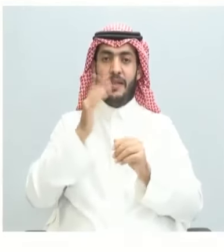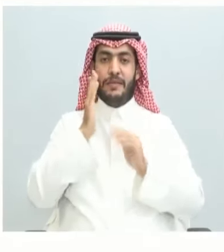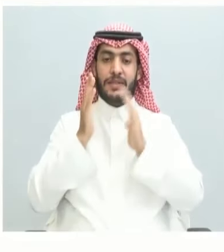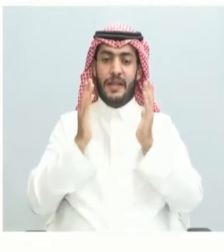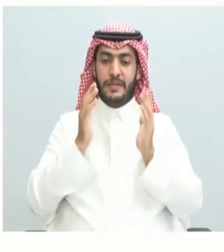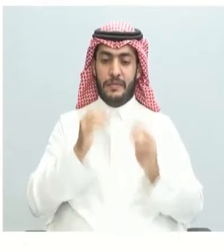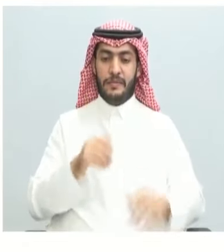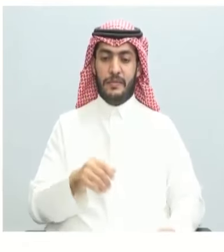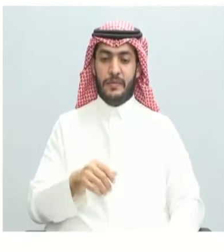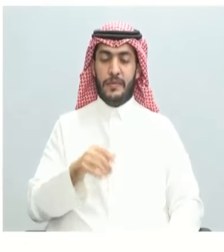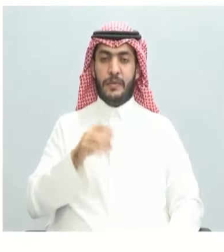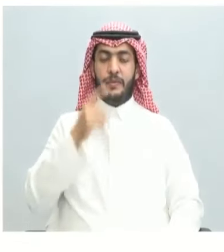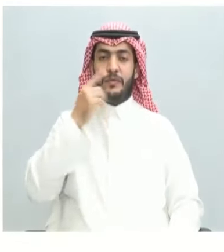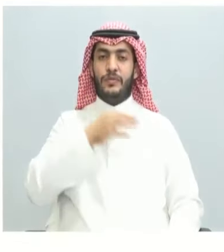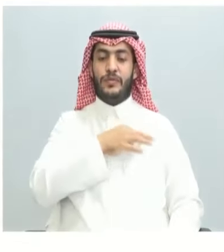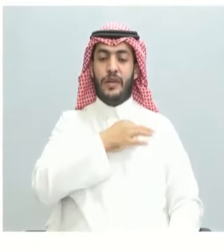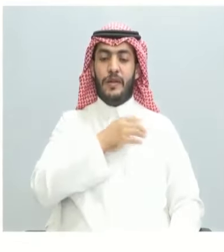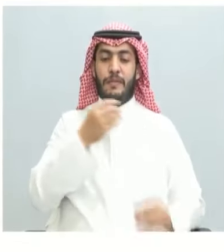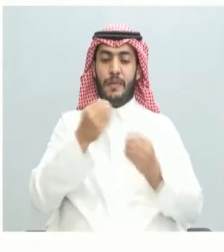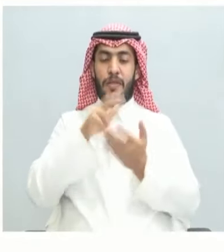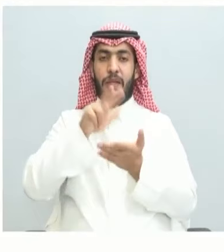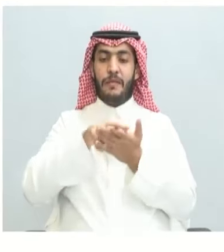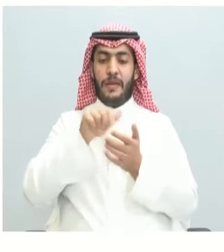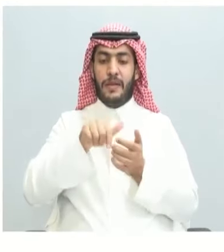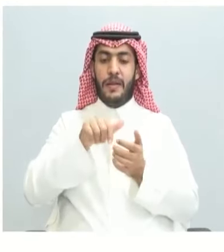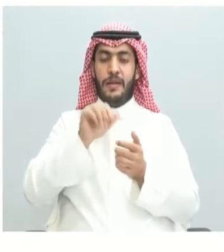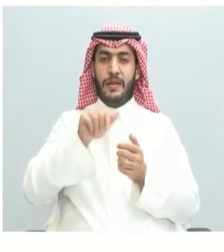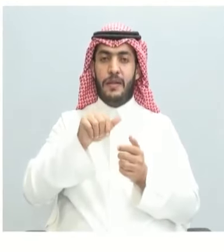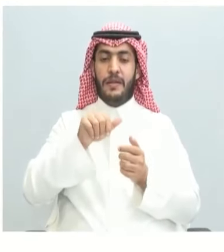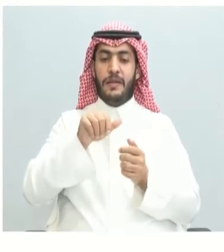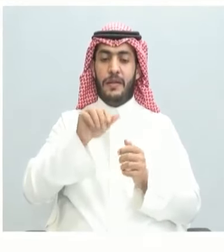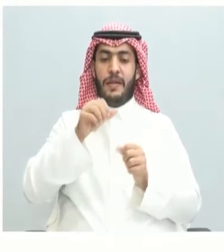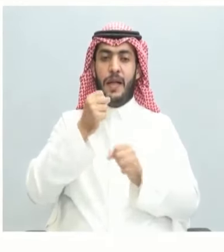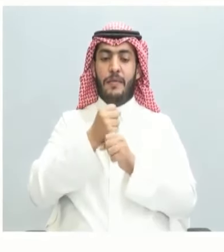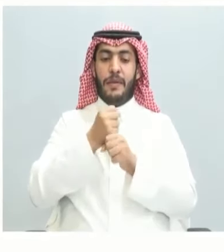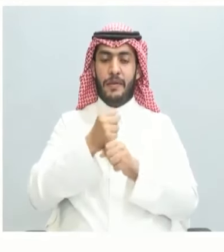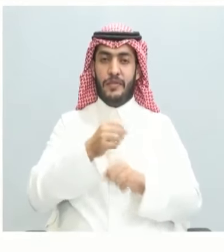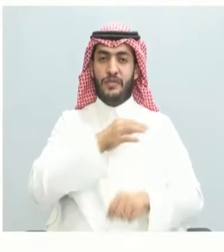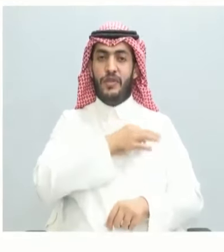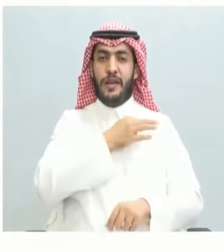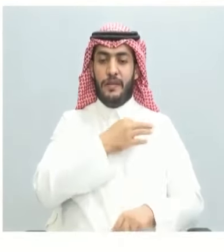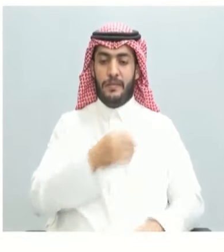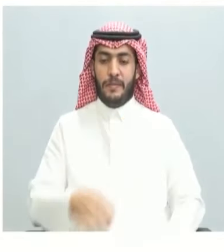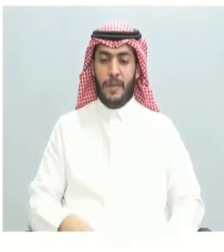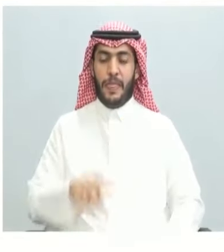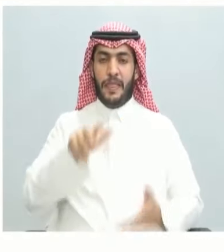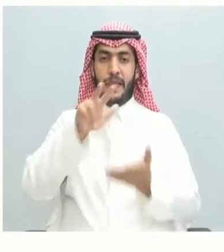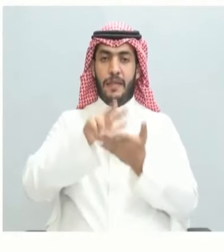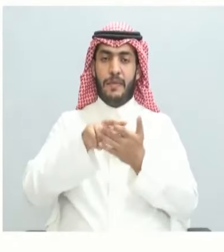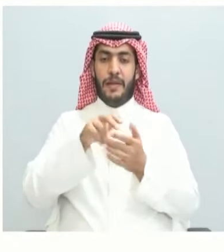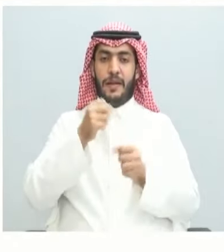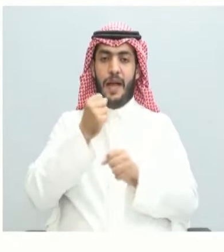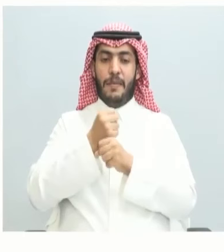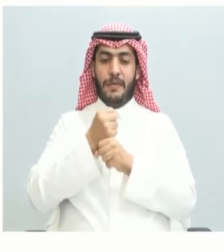اسفل طيب دعونا نجرب معا ونطبق ذلك عمليا هذا تطبيق